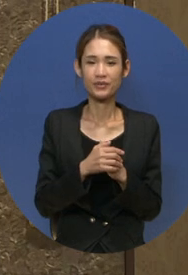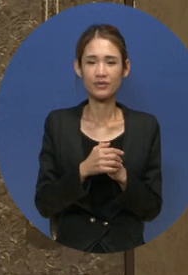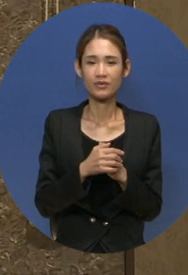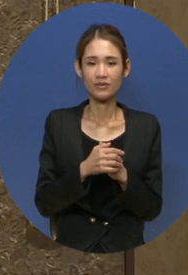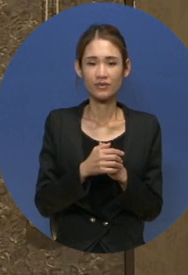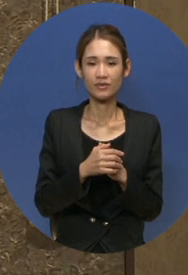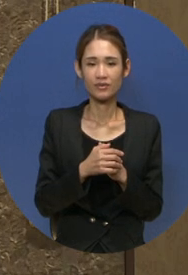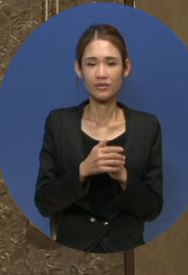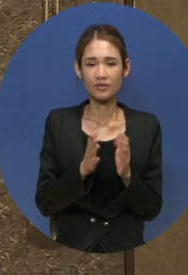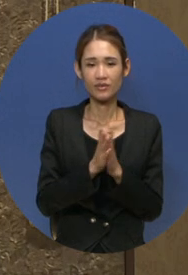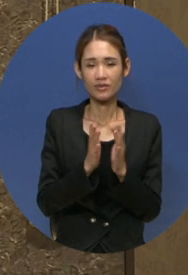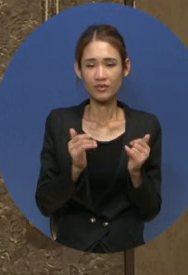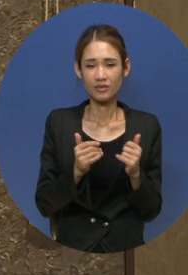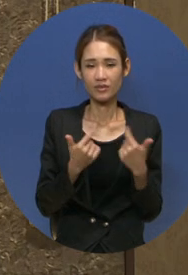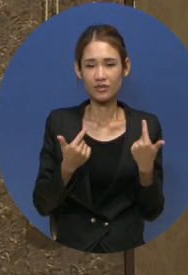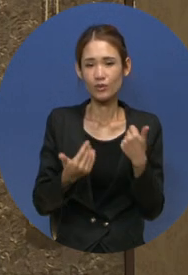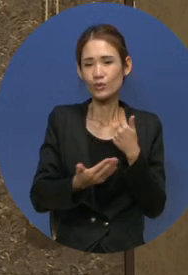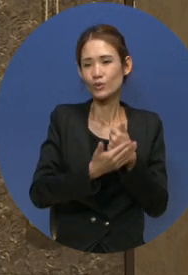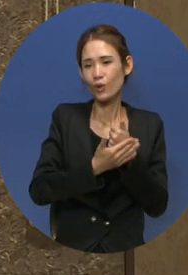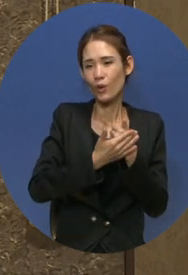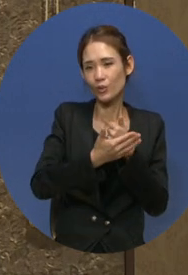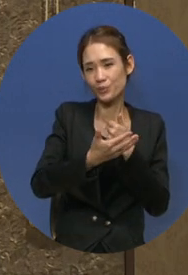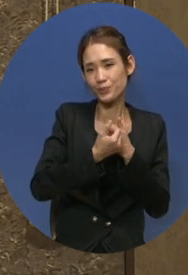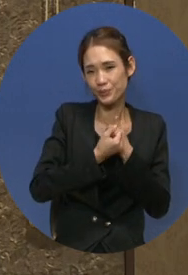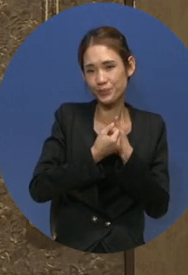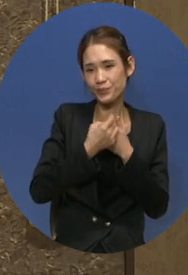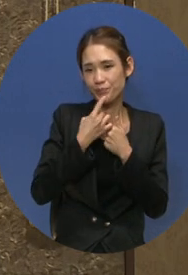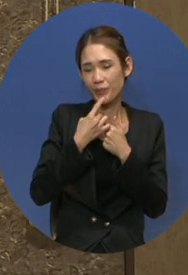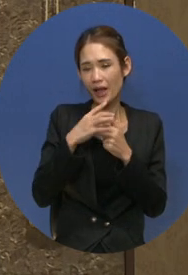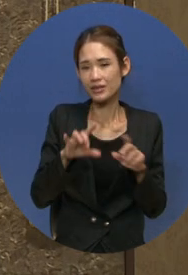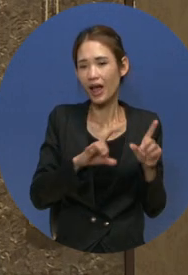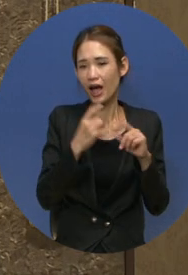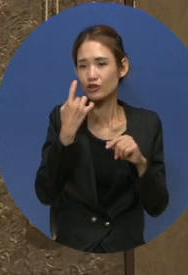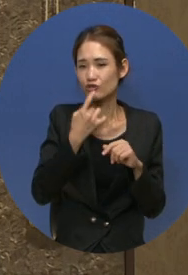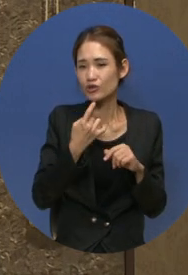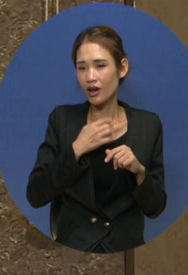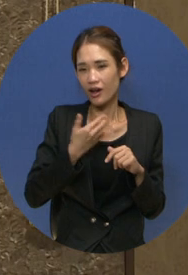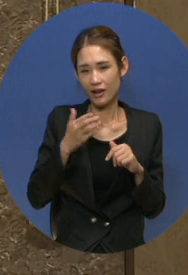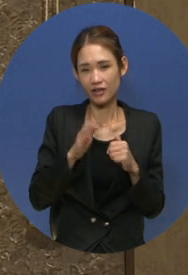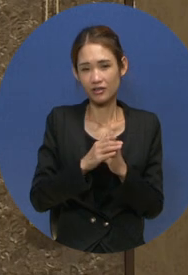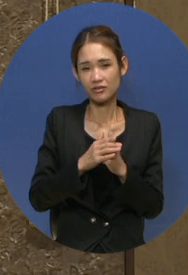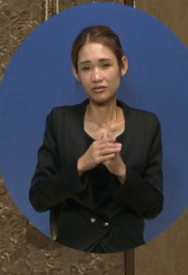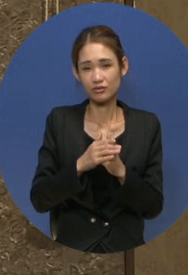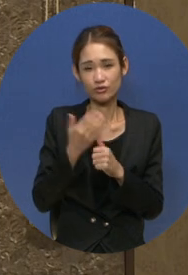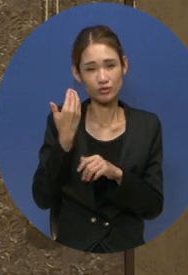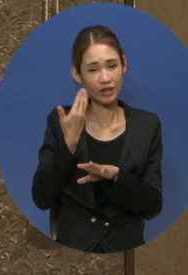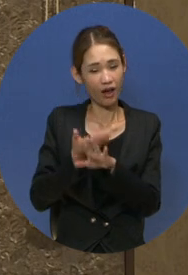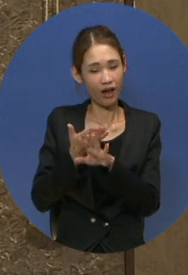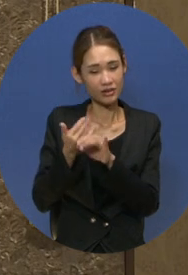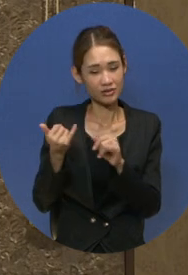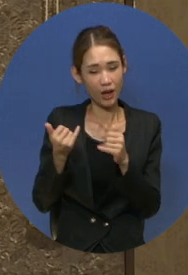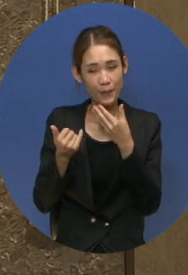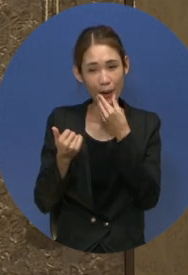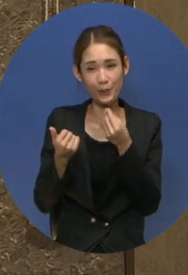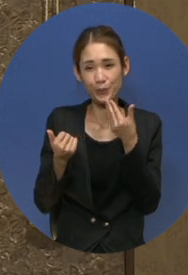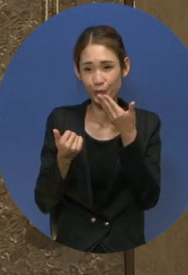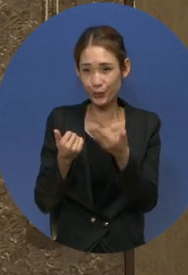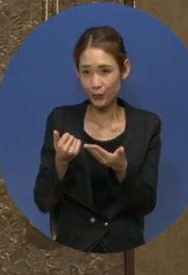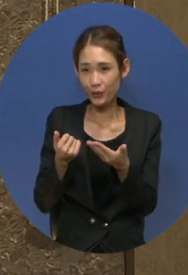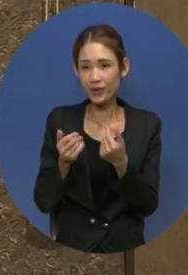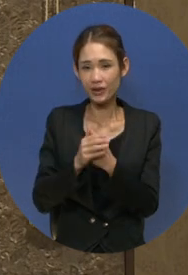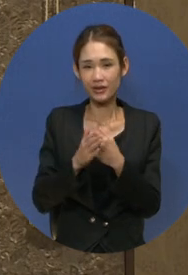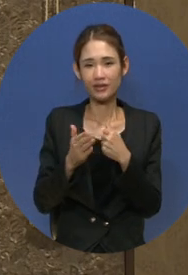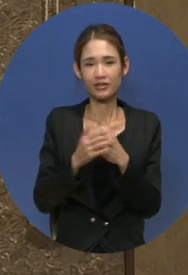왜냐하면 본인들이 늘 돈만 받는 사람으로 사는 줄 알았는데 네. 자기들도 누군가를 행복하게 해줄 수 있고